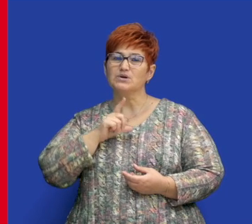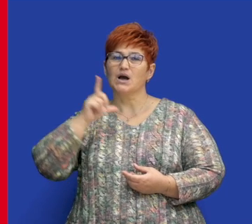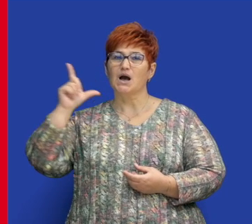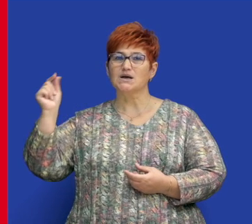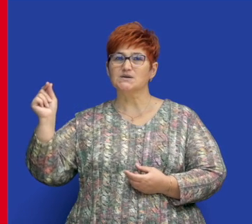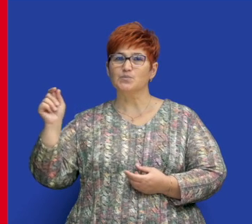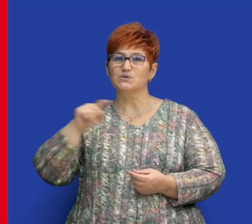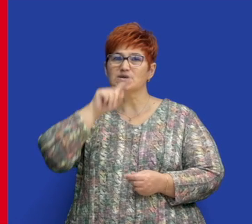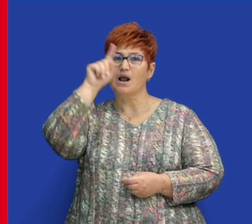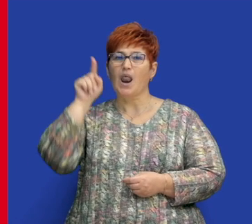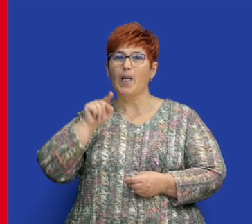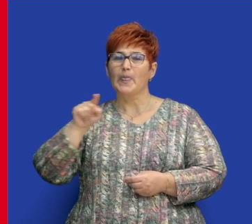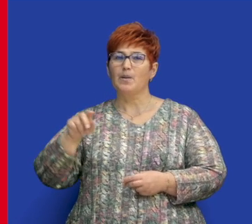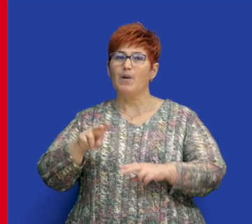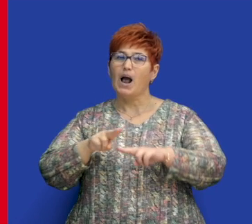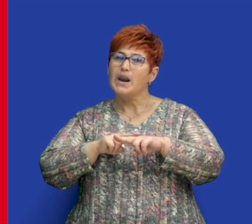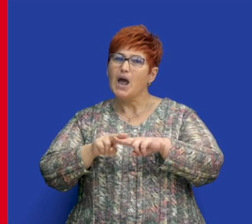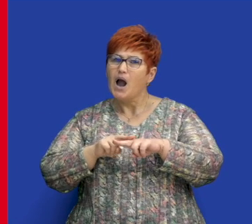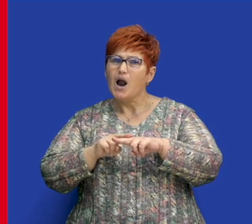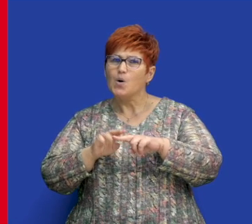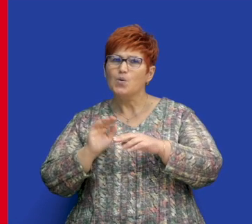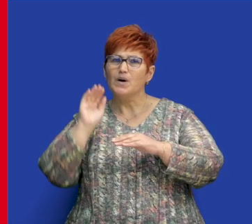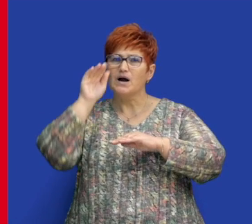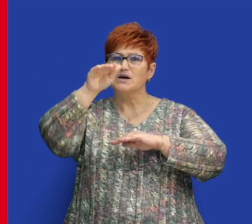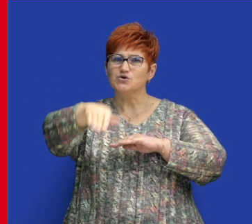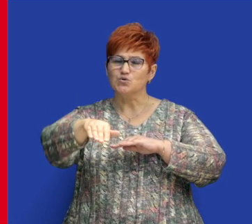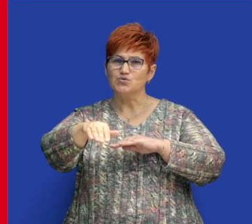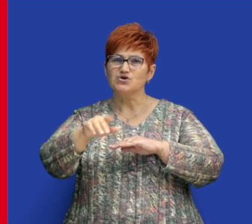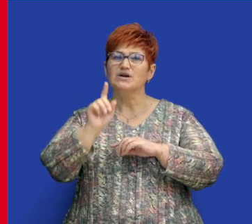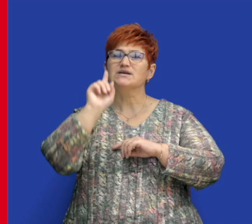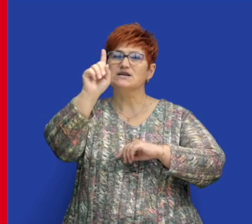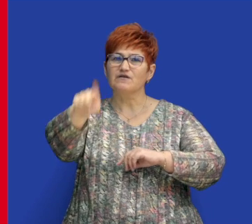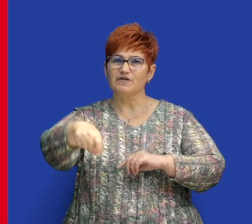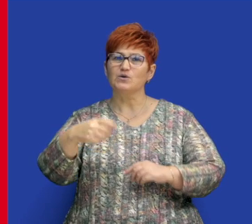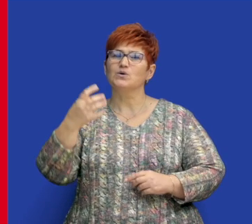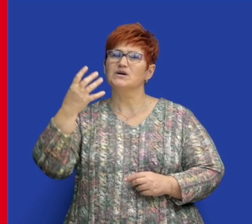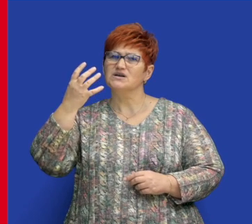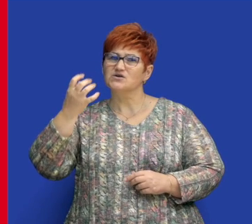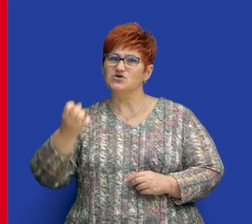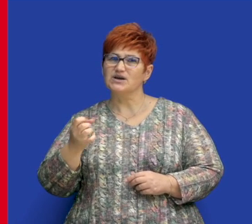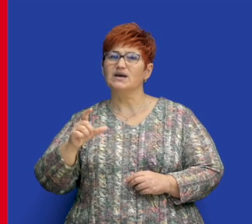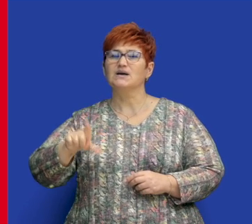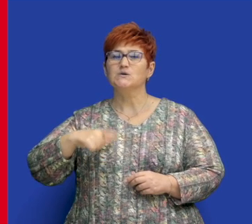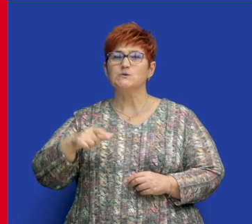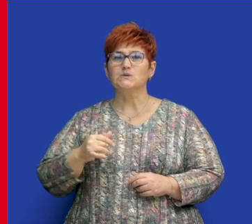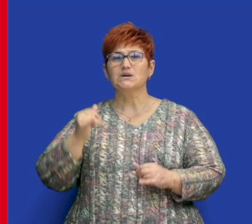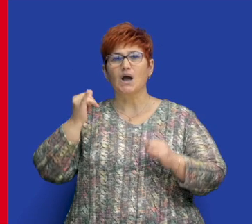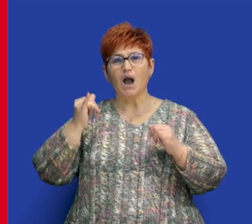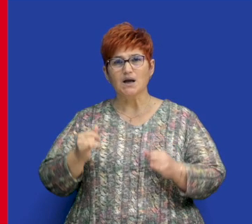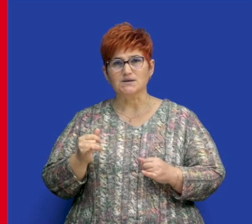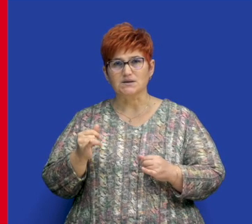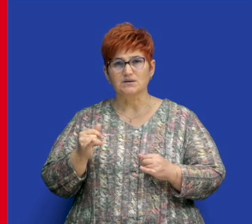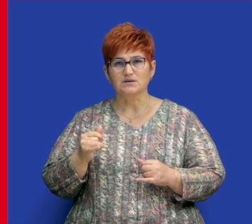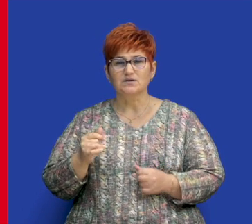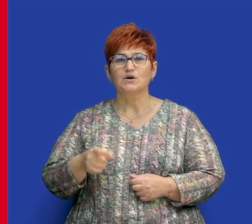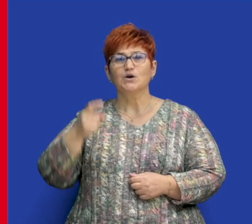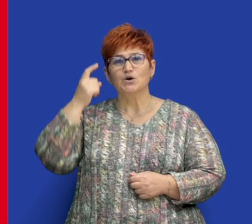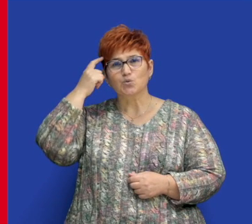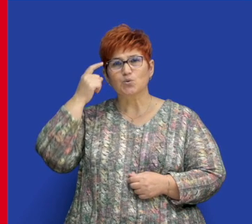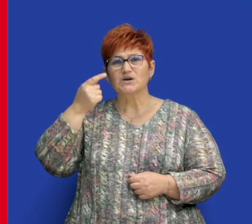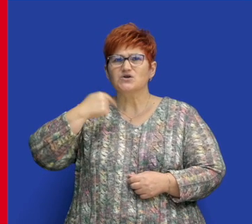illetlen és közönséges szerintük. Zsebredugott kézzel kommunikálni súlyos sértés. Nem használnak